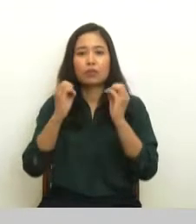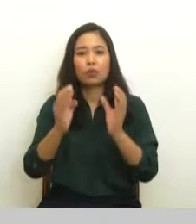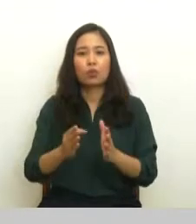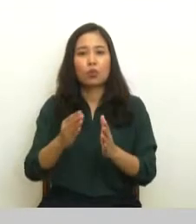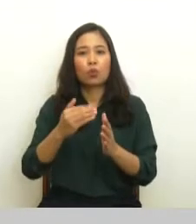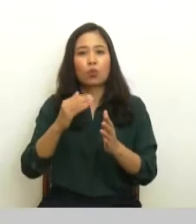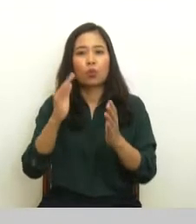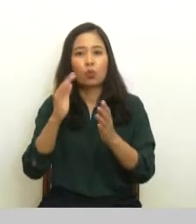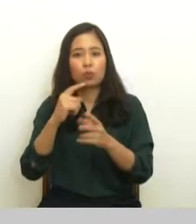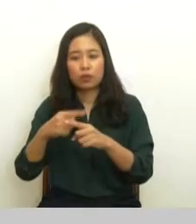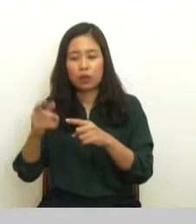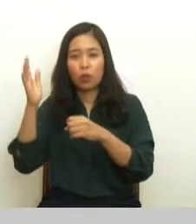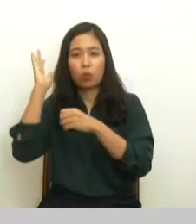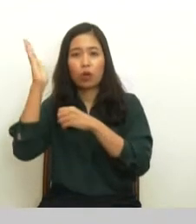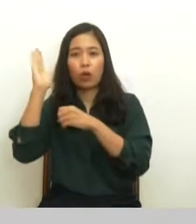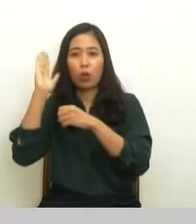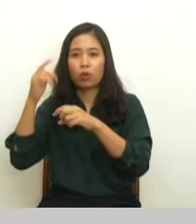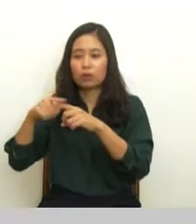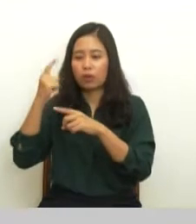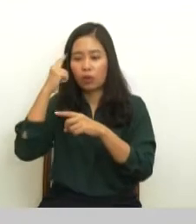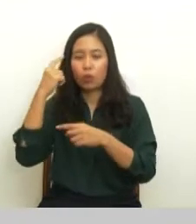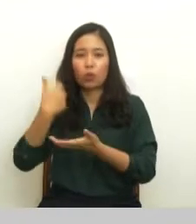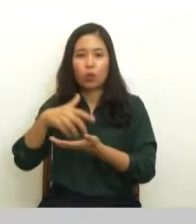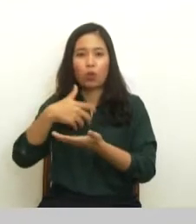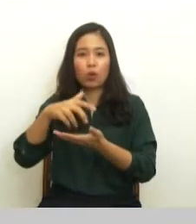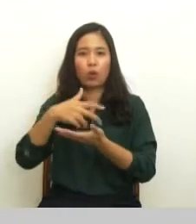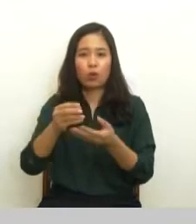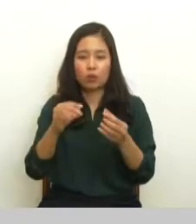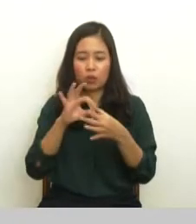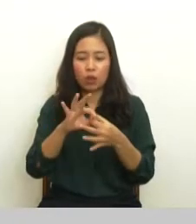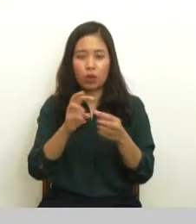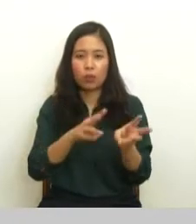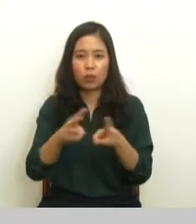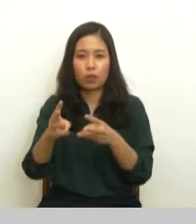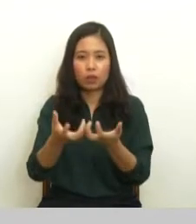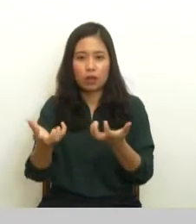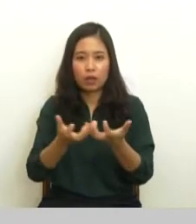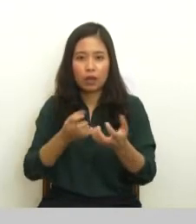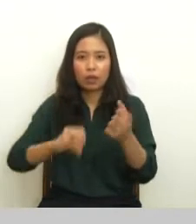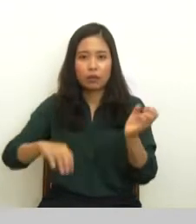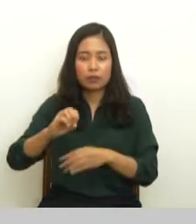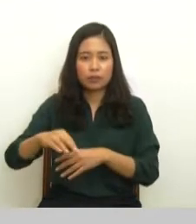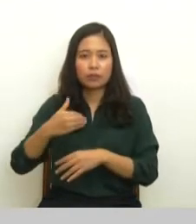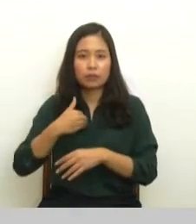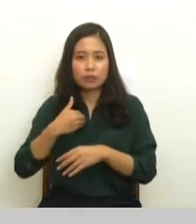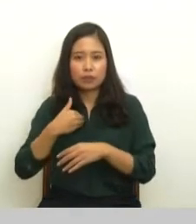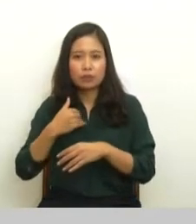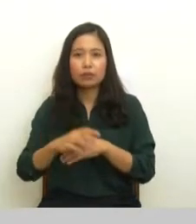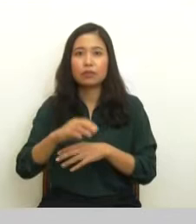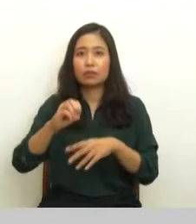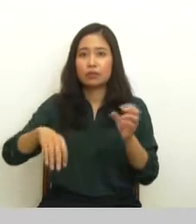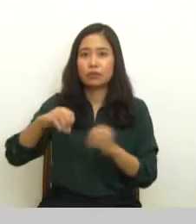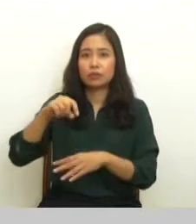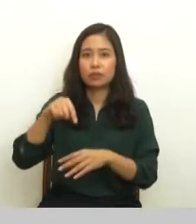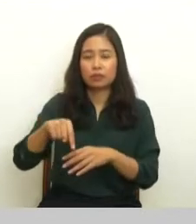รงเรียนมาเป็วทยากรให้ความรู้เรื่องการคัดแยกขยะคำถามต่อมาแล้วขยะแต่ละเปล chokingนำกลบมาใช้